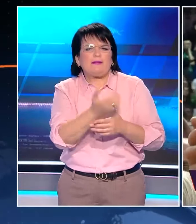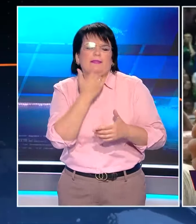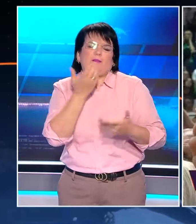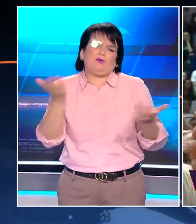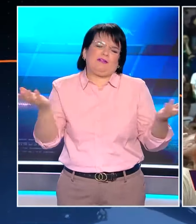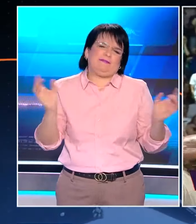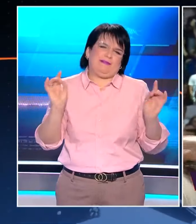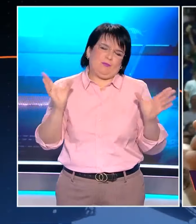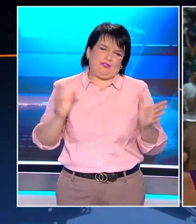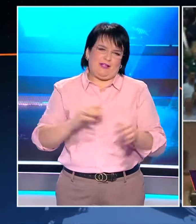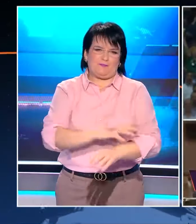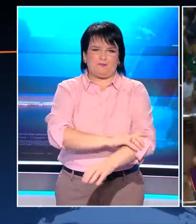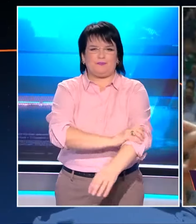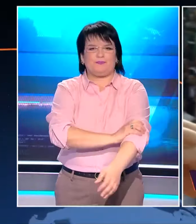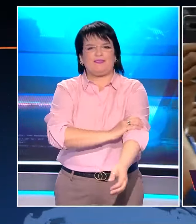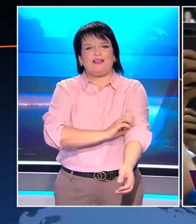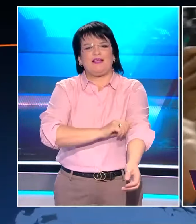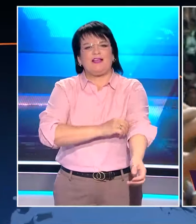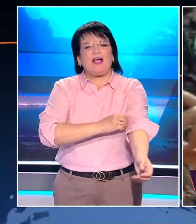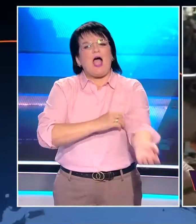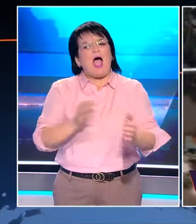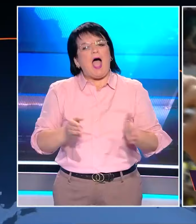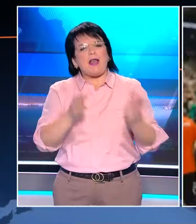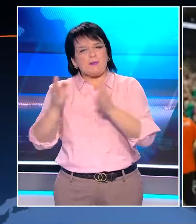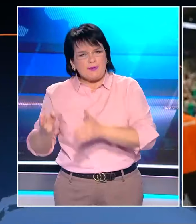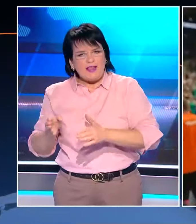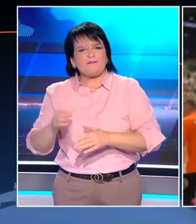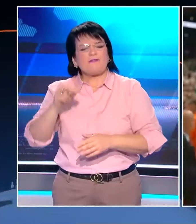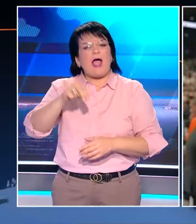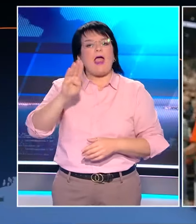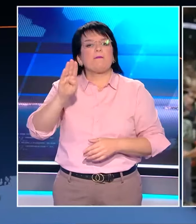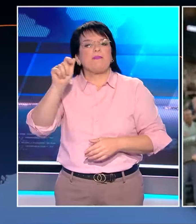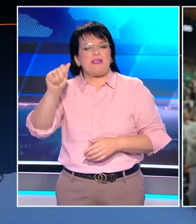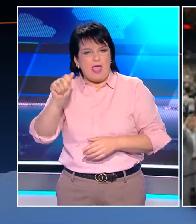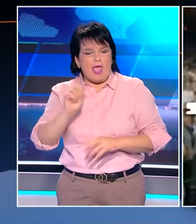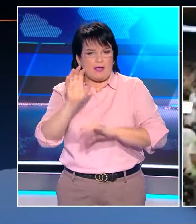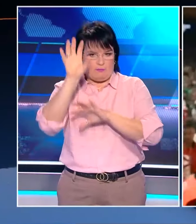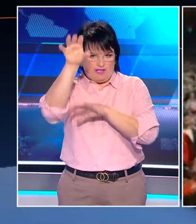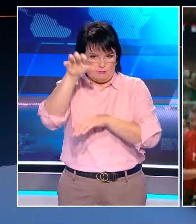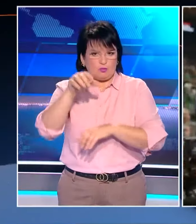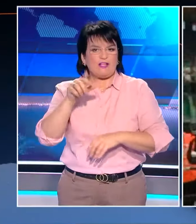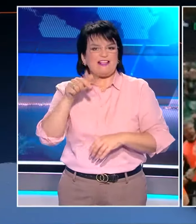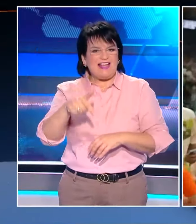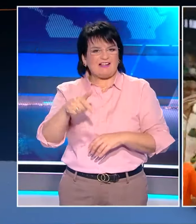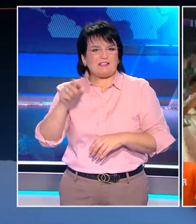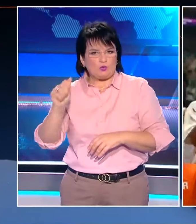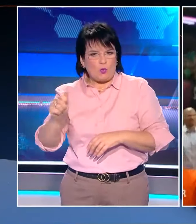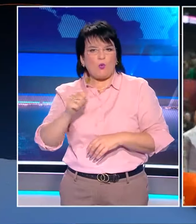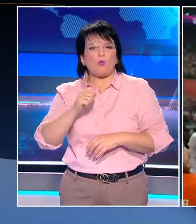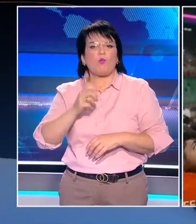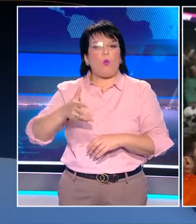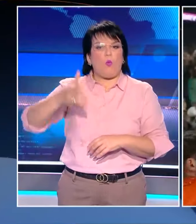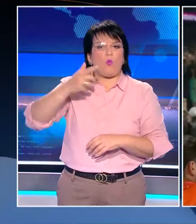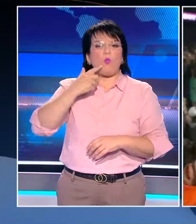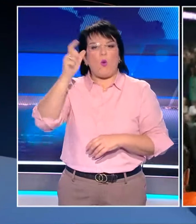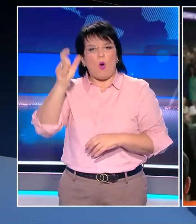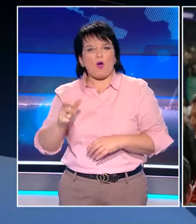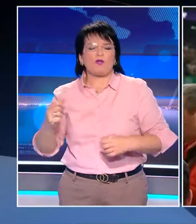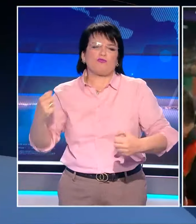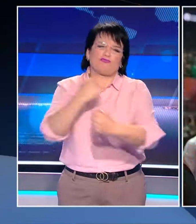anything. Αποσβολωμένος από το πράσινο μεγαλείο και ο superstar του NBA Γιάννης Αντετοκούμπο αγκάλιασε τον πρωταθλητή Ευρώπης αδελφό του